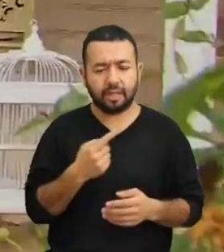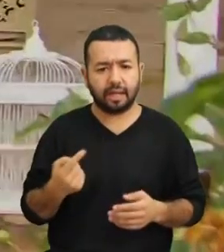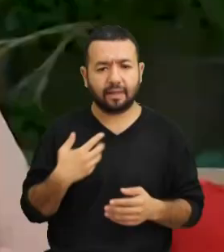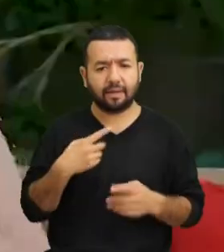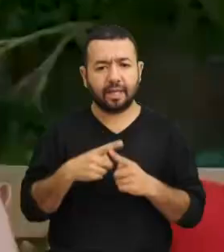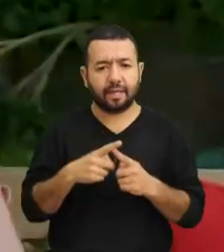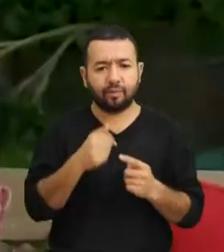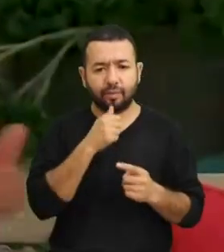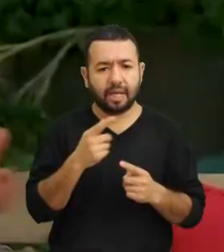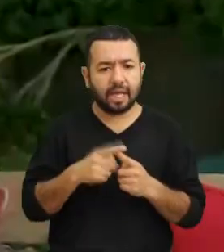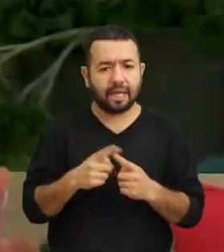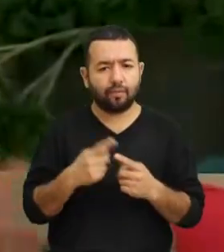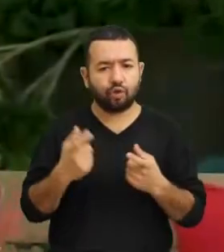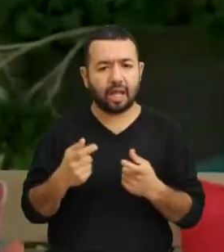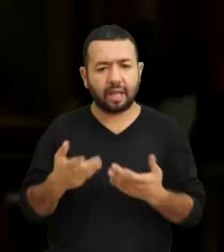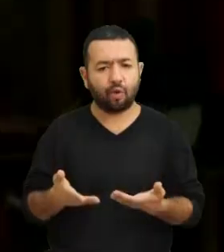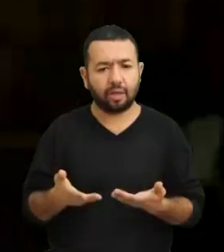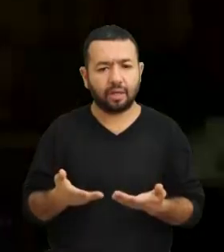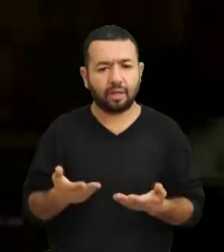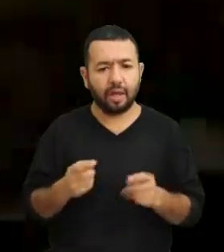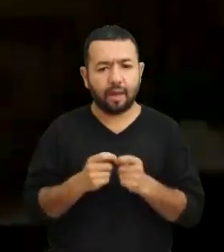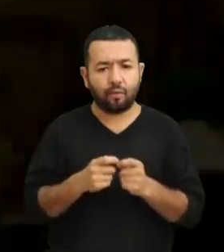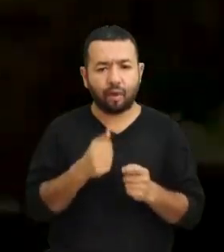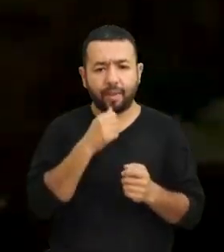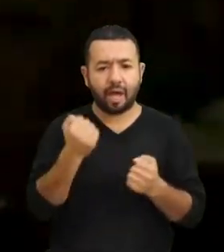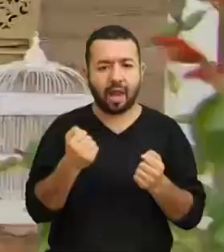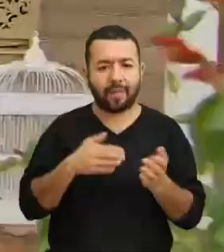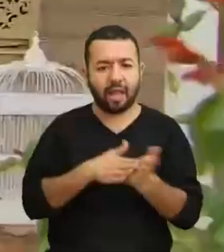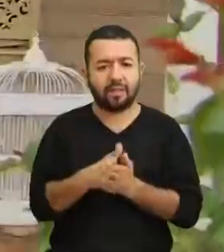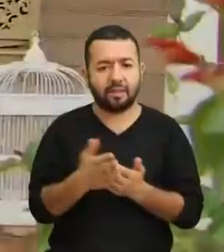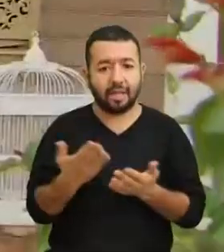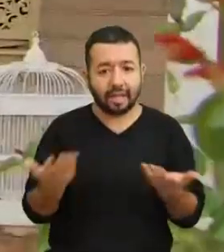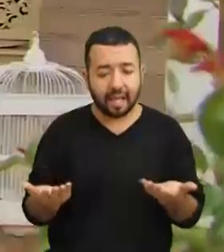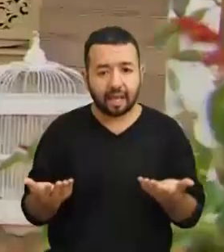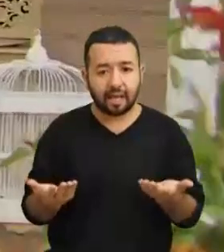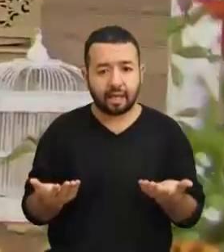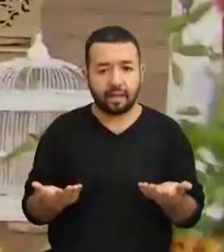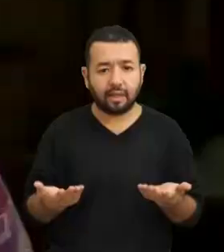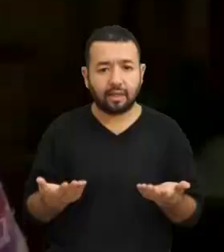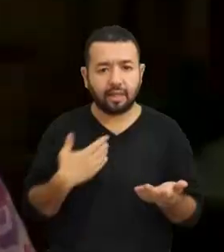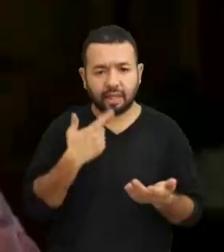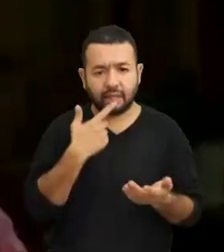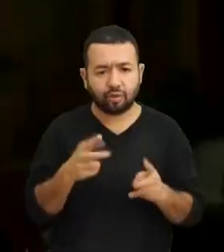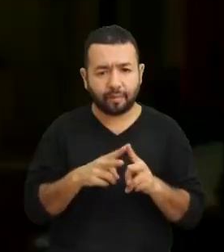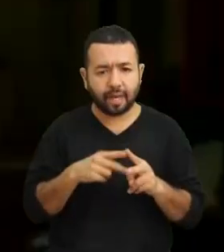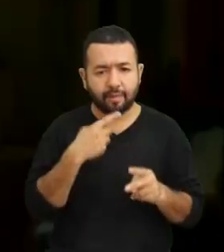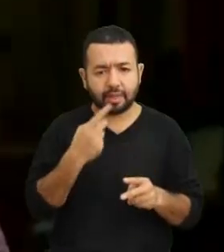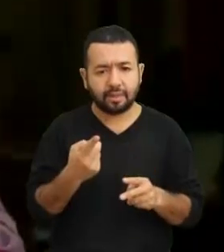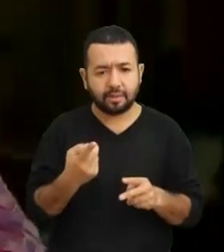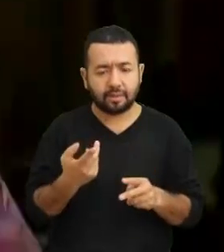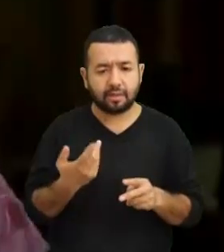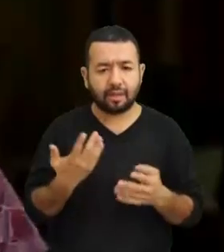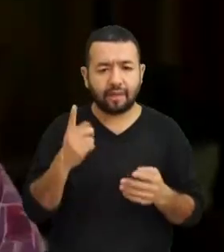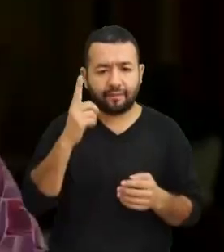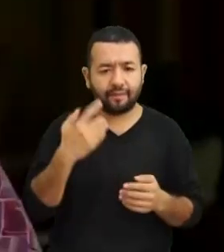mi? Timuçin mi? Sahi Timuçin nerede bu arada? Nurhan Bey'in arabasının altında. Ne? Ne? Ne diyorsun Meryem abla sen?